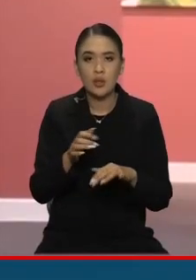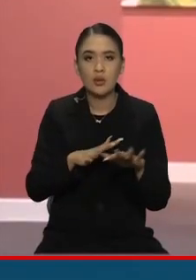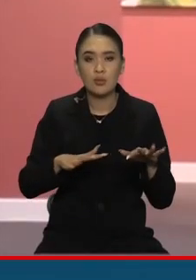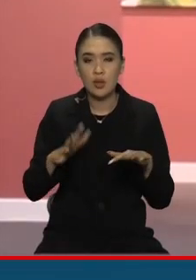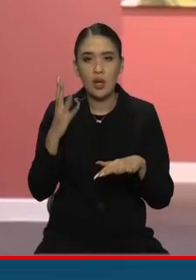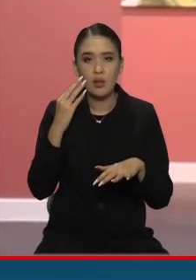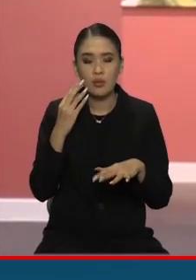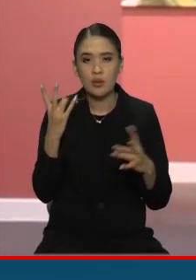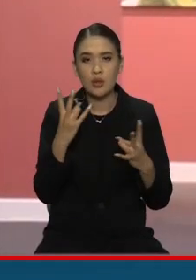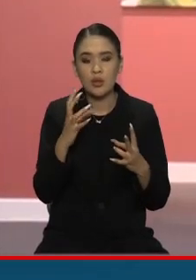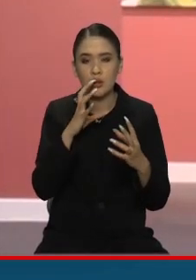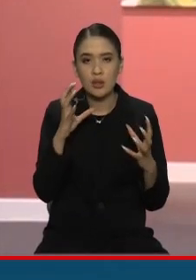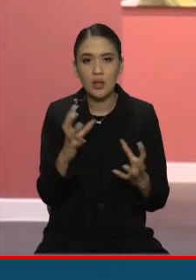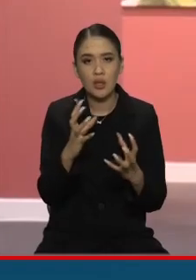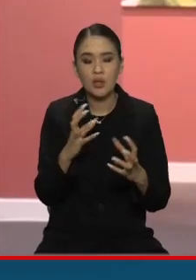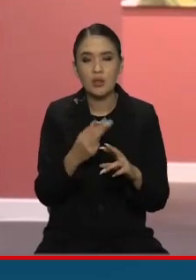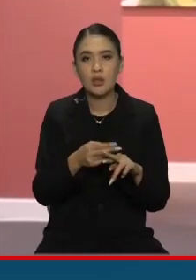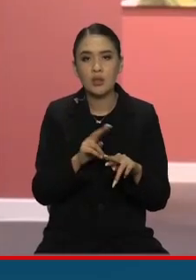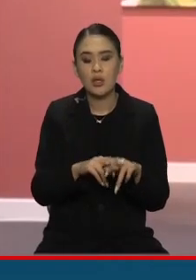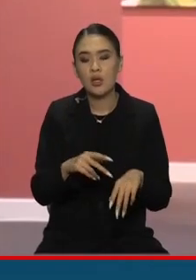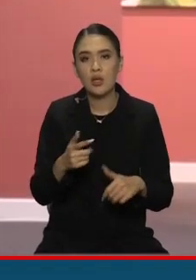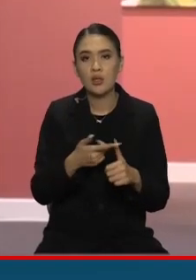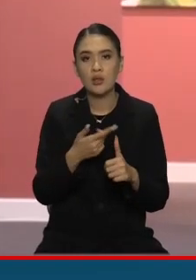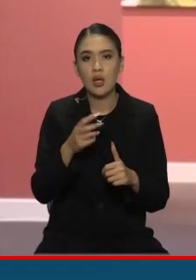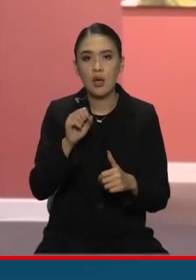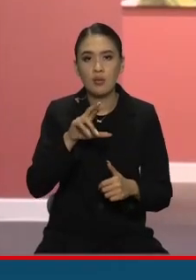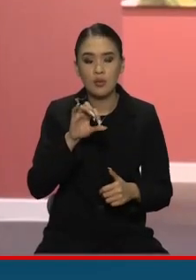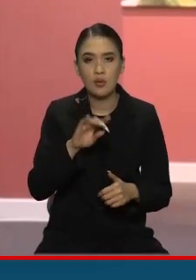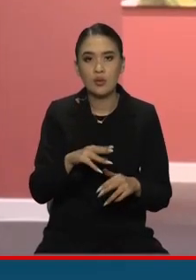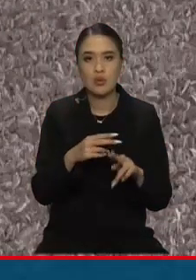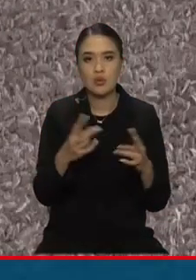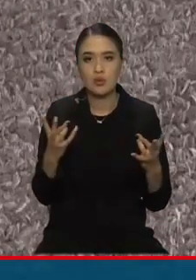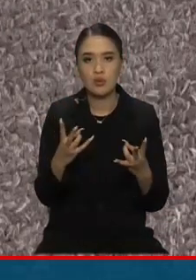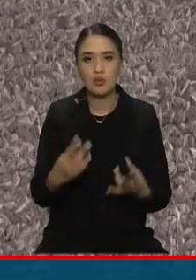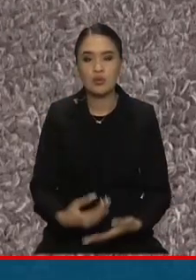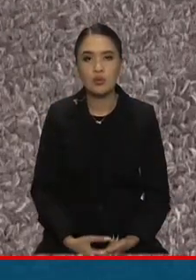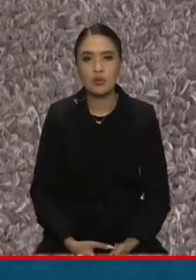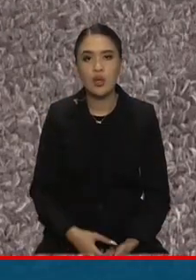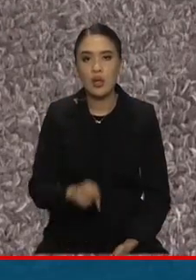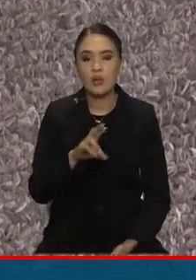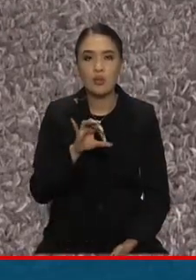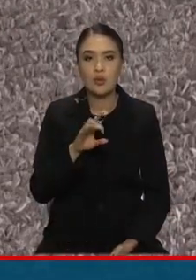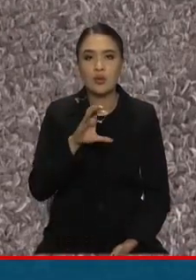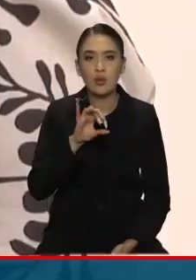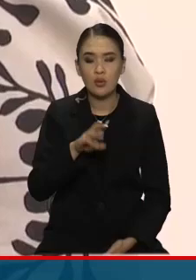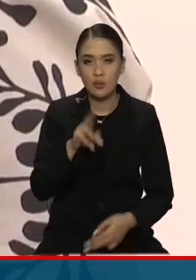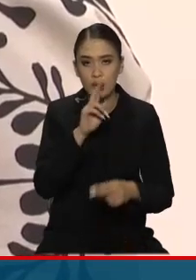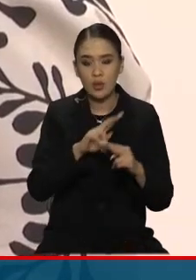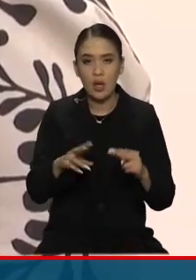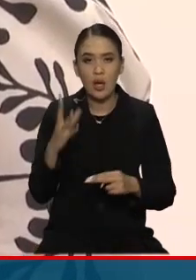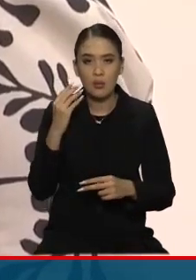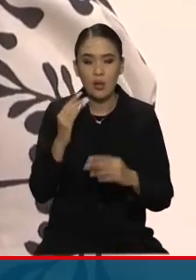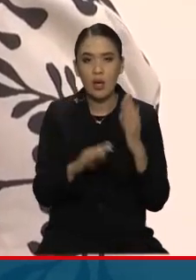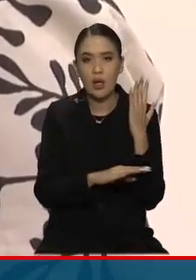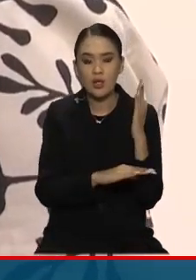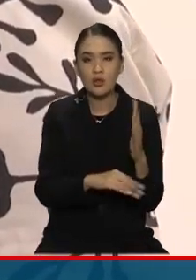түрін сақтап қалу маңызды. Сондықтан осындай шараларды жиі өткізіп тұру керек деп ойлаймын. Апорт сортының жойылуына алма ағаштарына